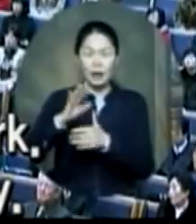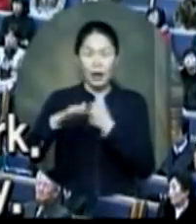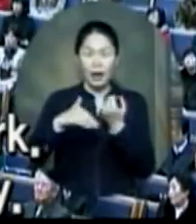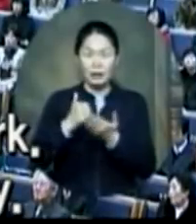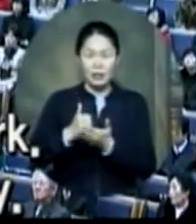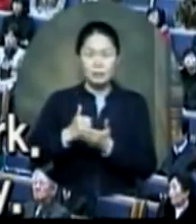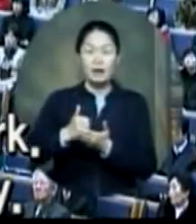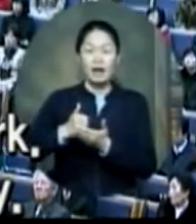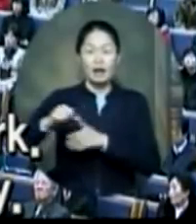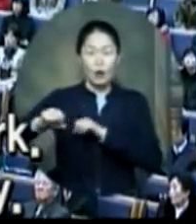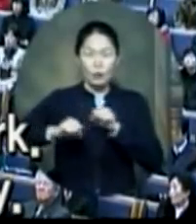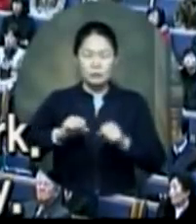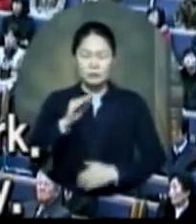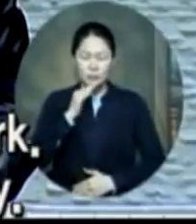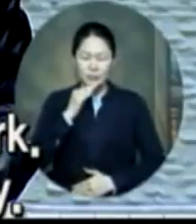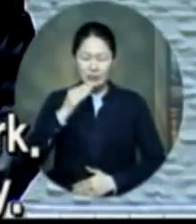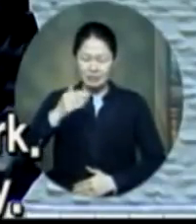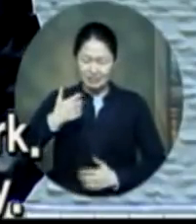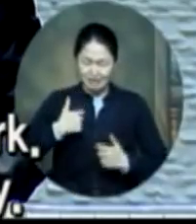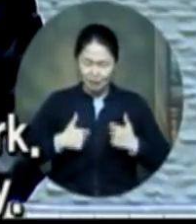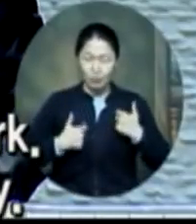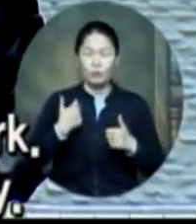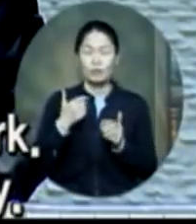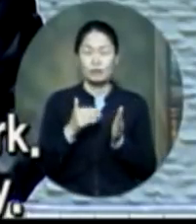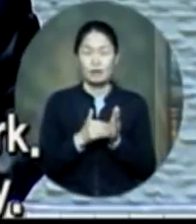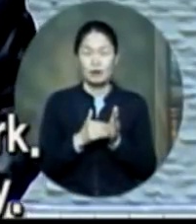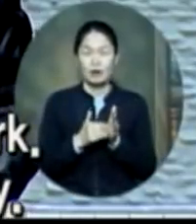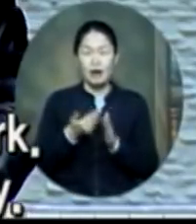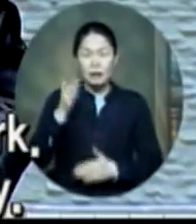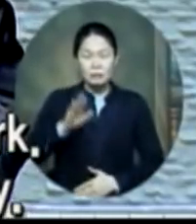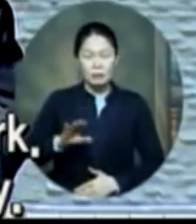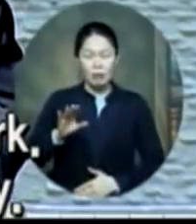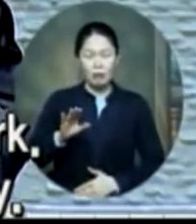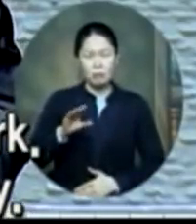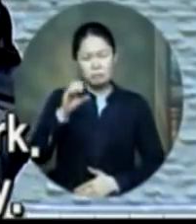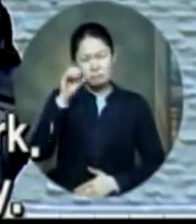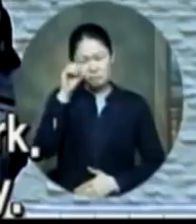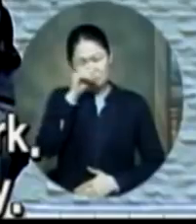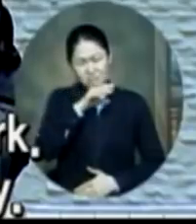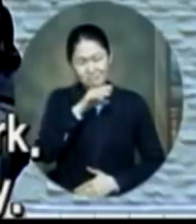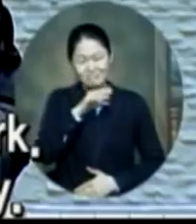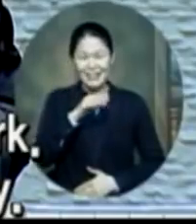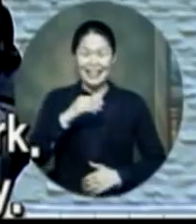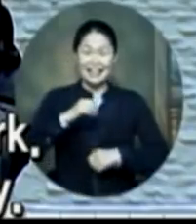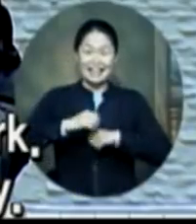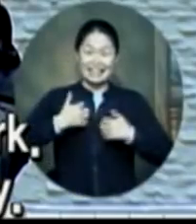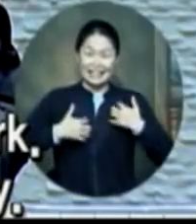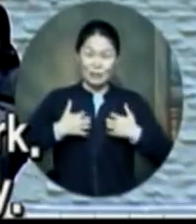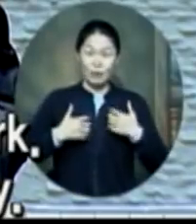정말 기뻤겠습니까? 그런데 마냥 기뻐만 할 수는 없었어요.